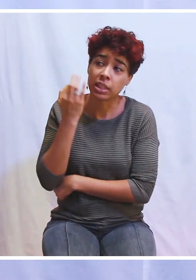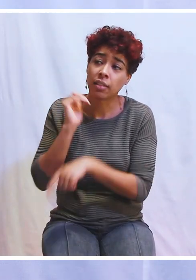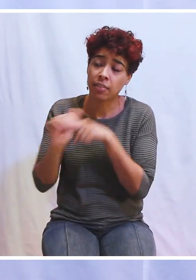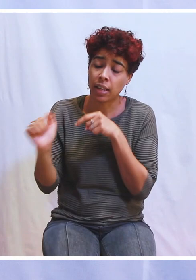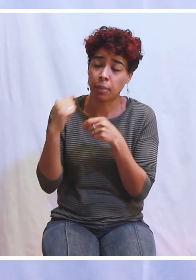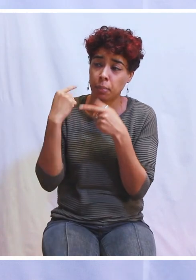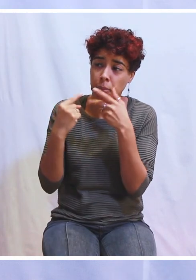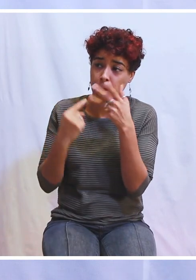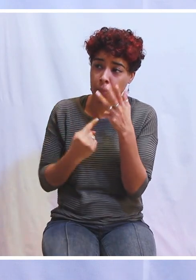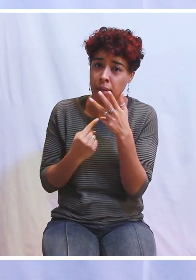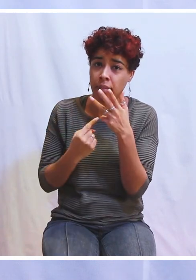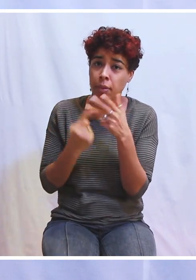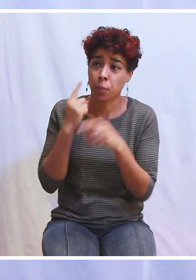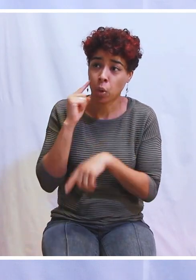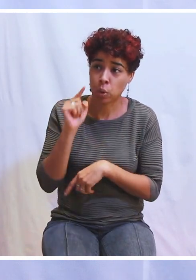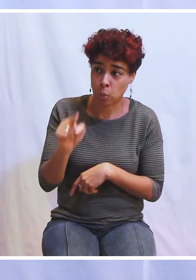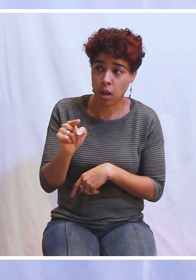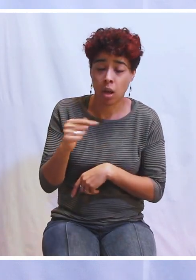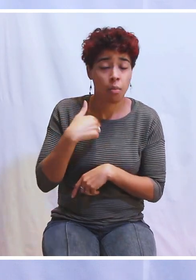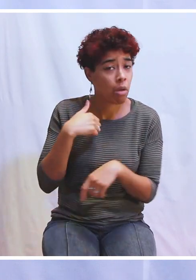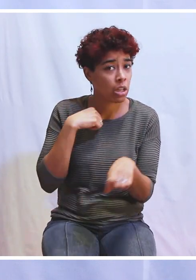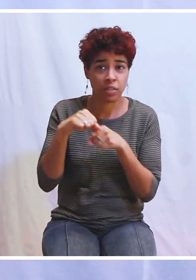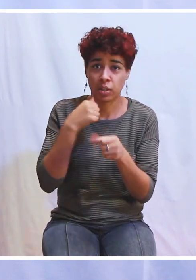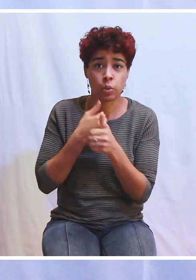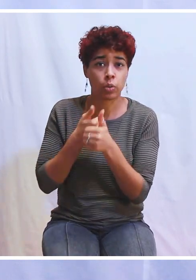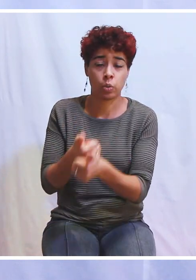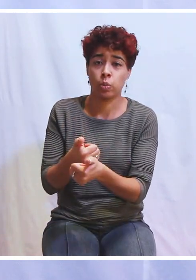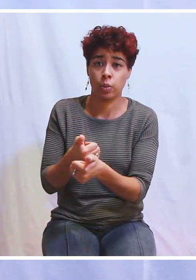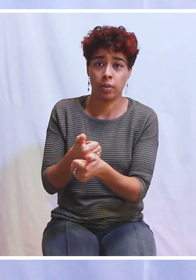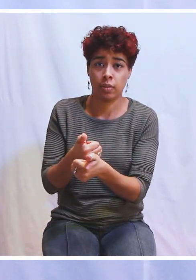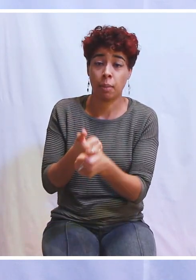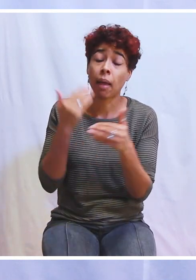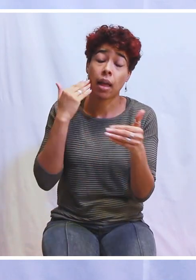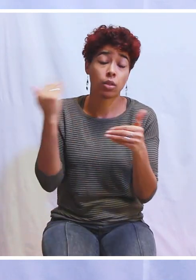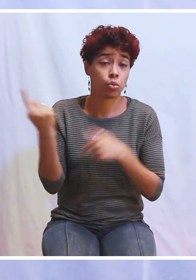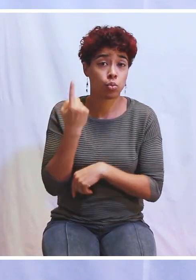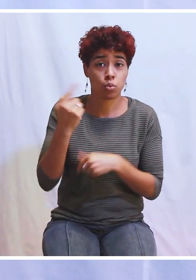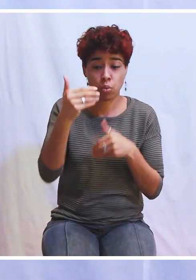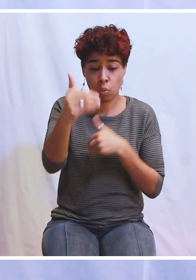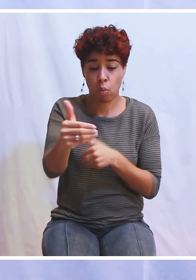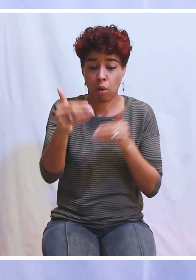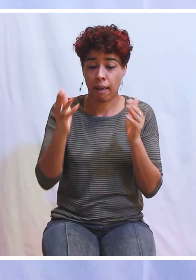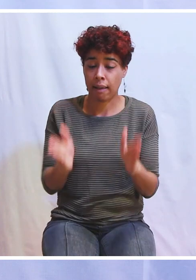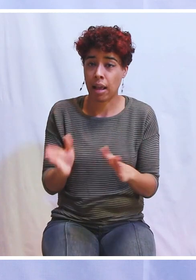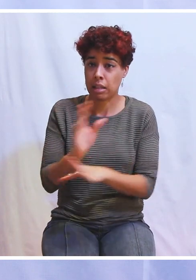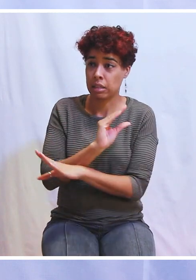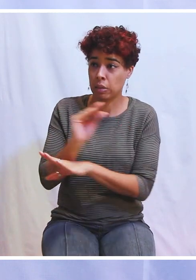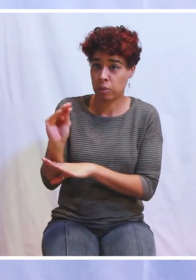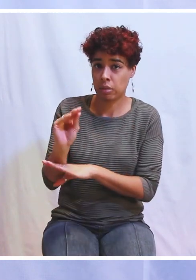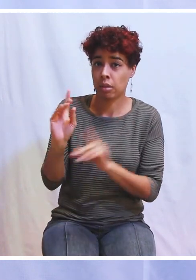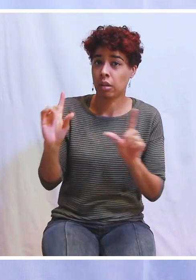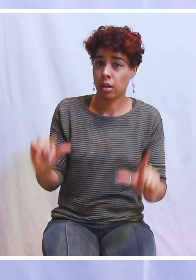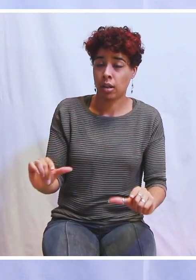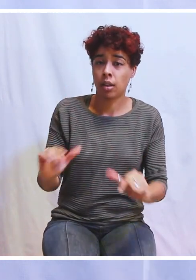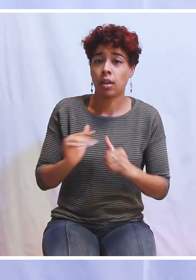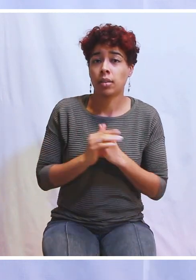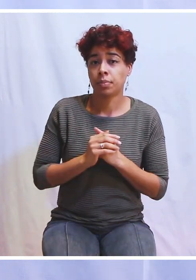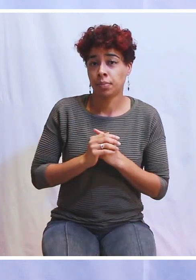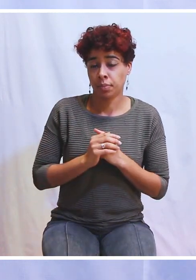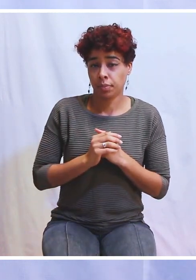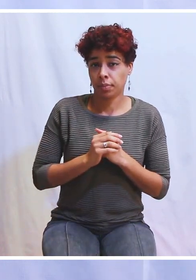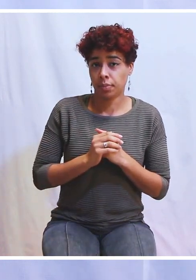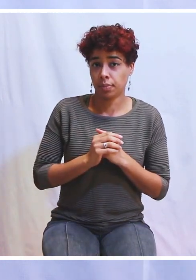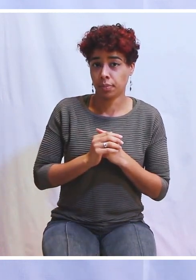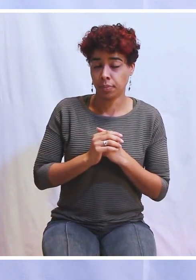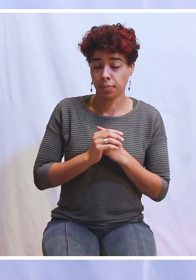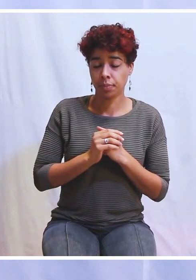cela avec celui que tu aides, je vais agir en conséquence pour poser toujours ce cadre avec toi et que tu te sentes, dans un